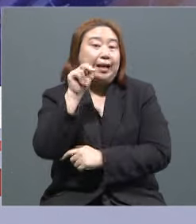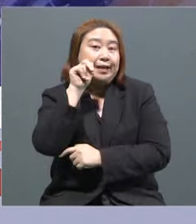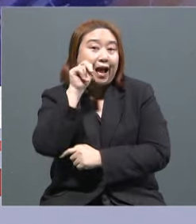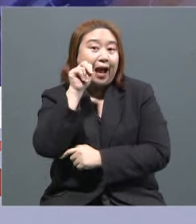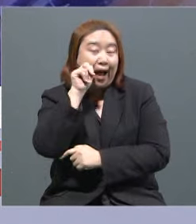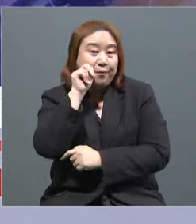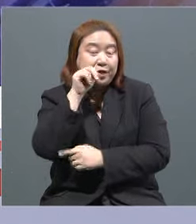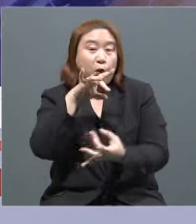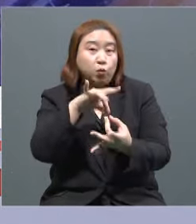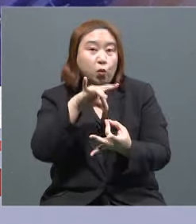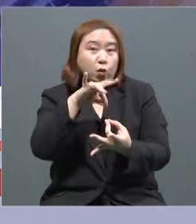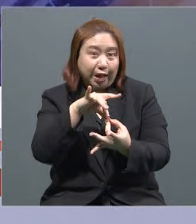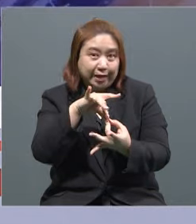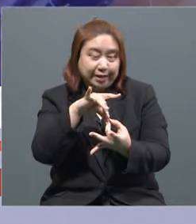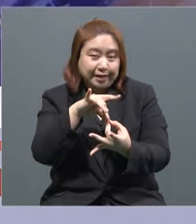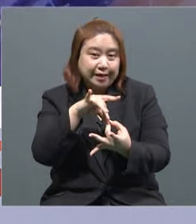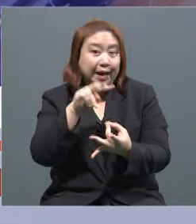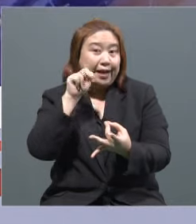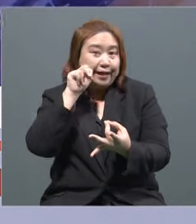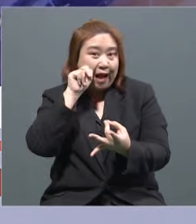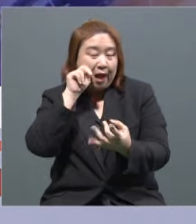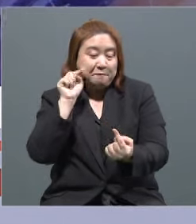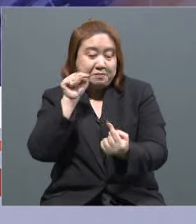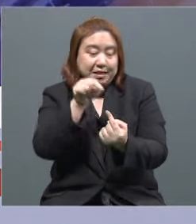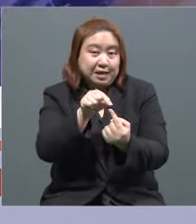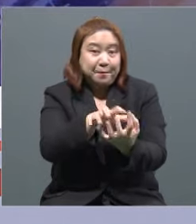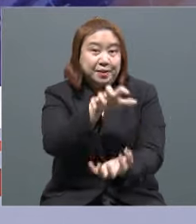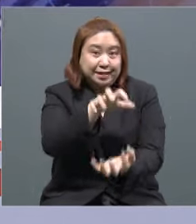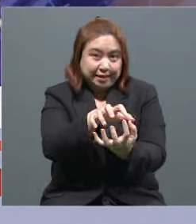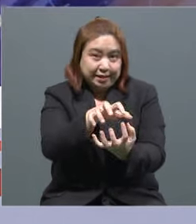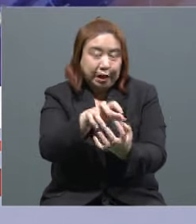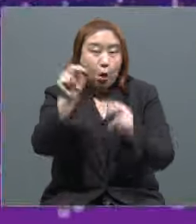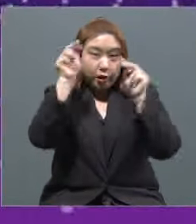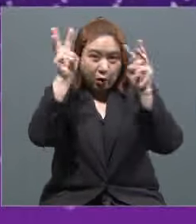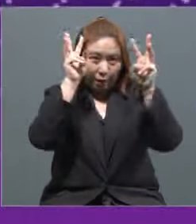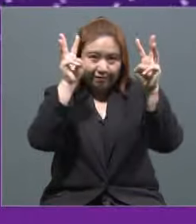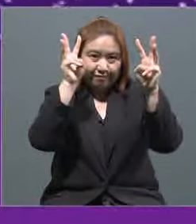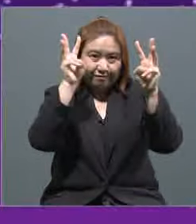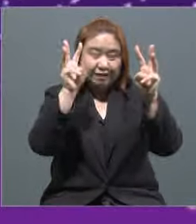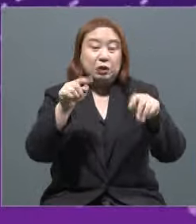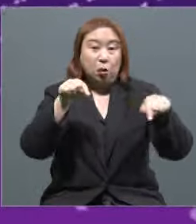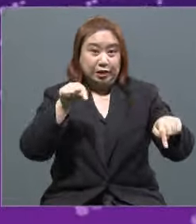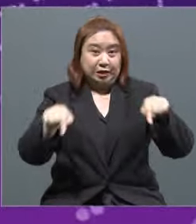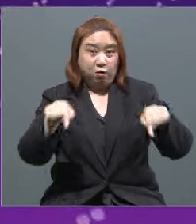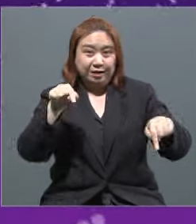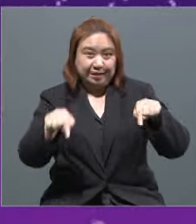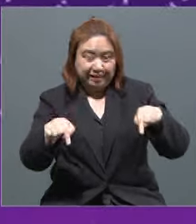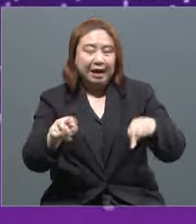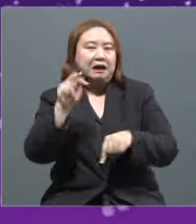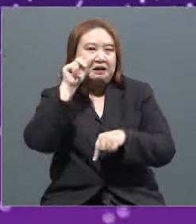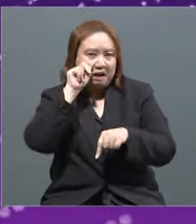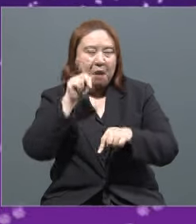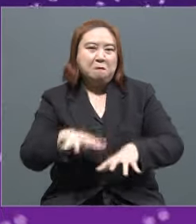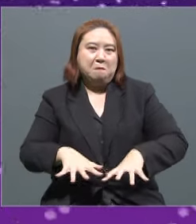แรกจากสุโขทัยเนี่ยบางส่วนตรงหัวน้ำเนี่ยลงมาถึงพิจิตรแล้วก็นครสวรรค์แล้วก็เลยทําให้ใน2พื้นที่ที่ว่านี้ปริมาณน้ําม